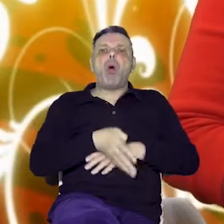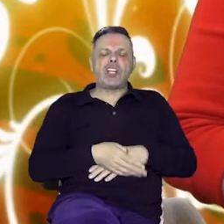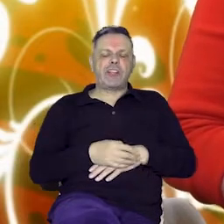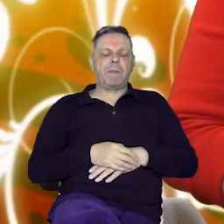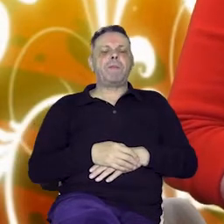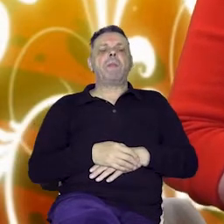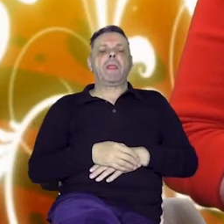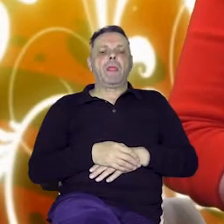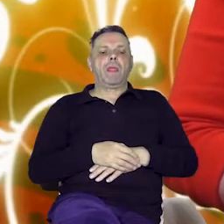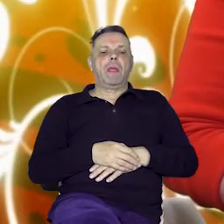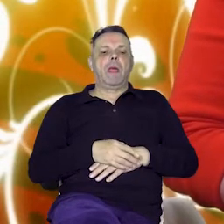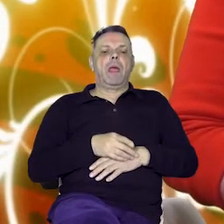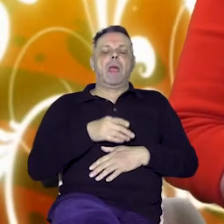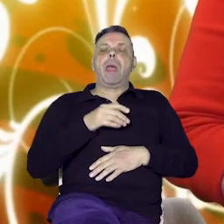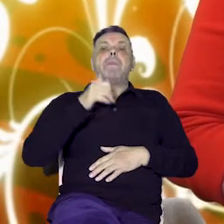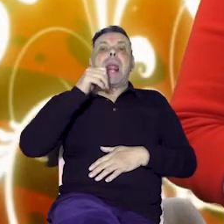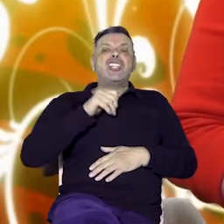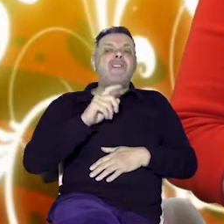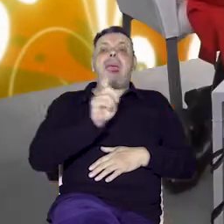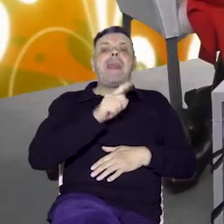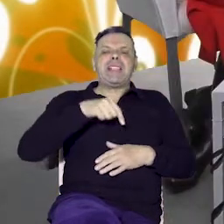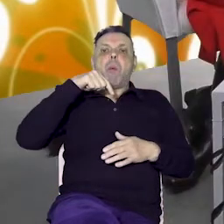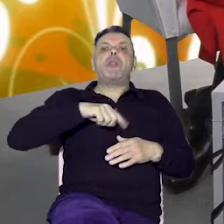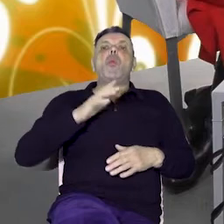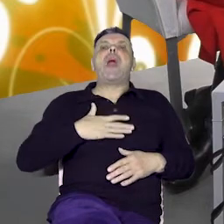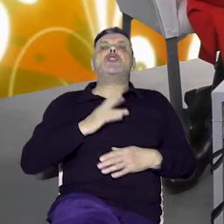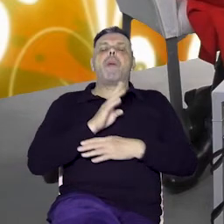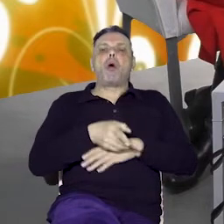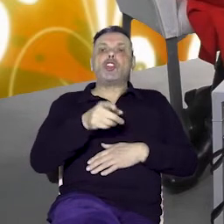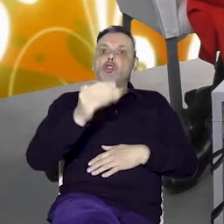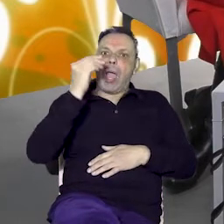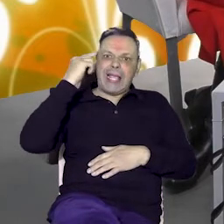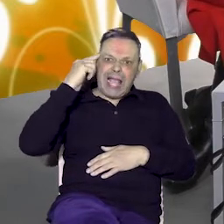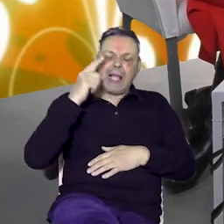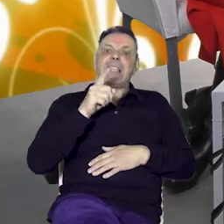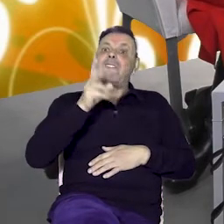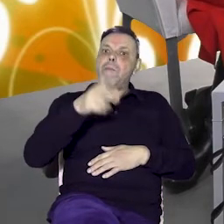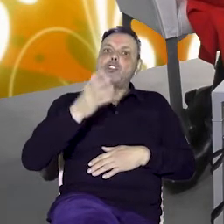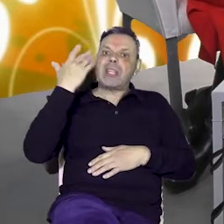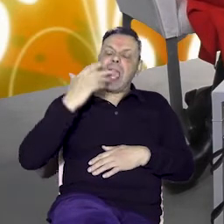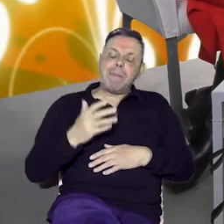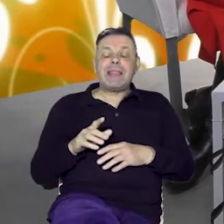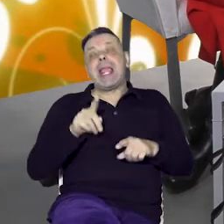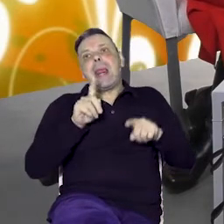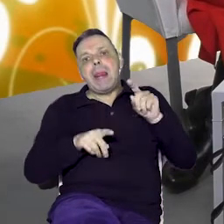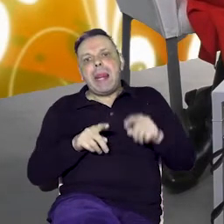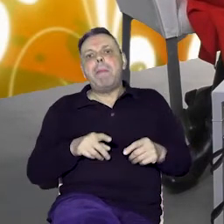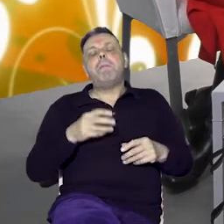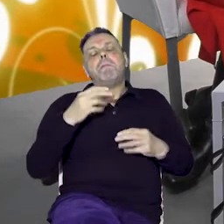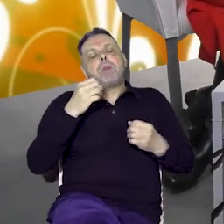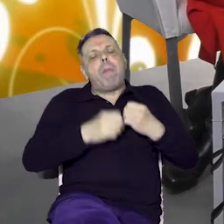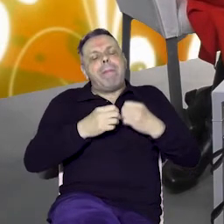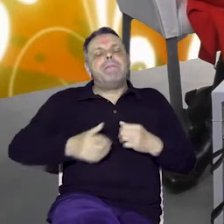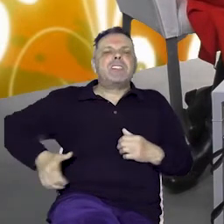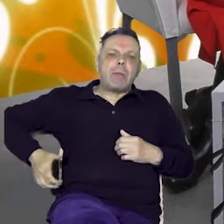Bjelančevine u mokraći ne smiju biti. I to je u stvari znak da vi možete imati nekakvu problem sa bubrezima,